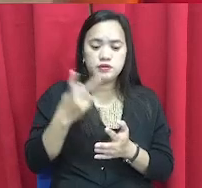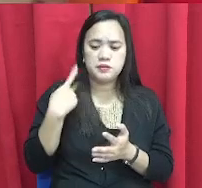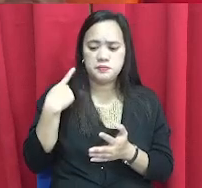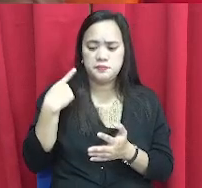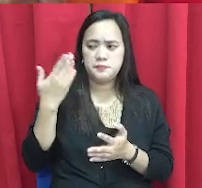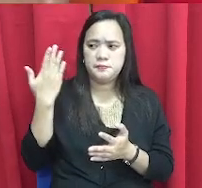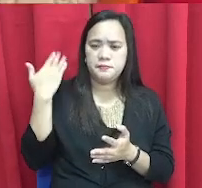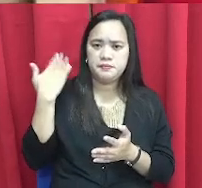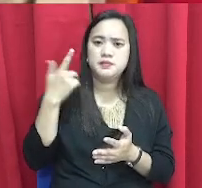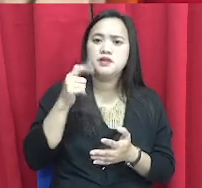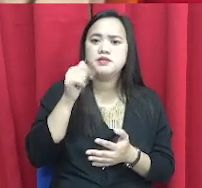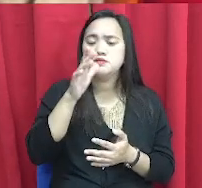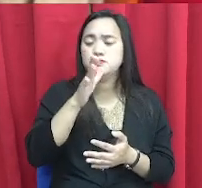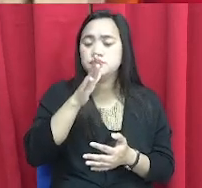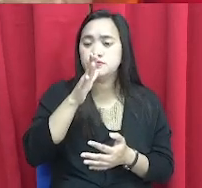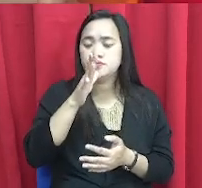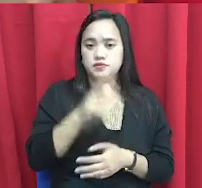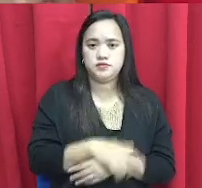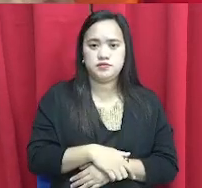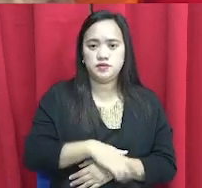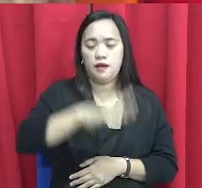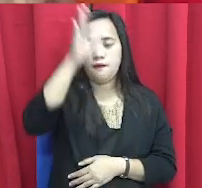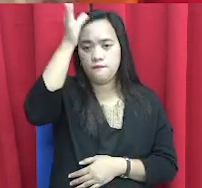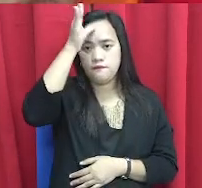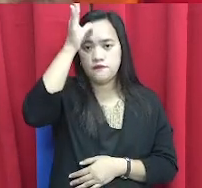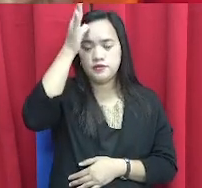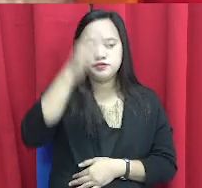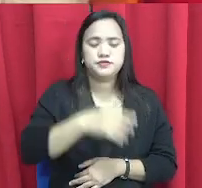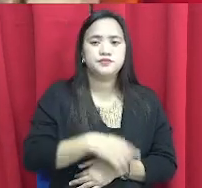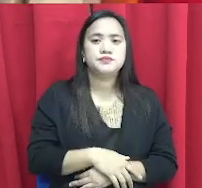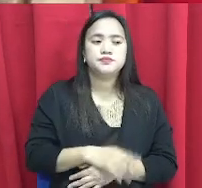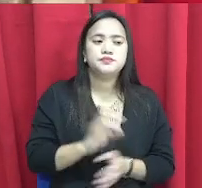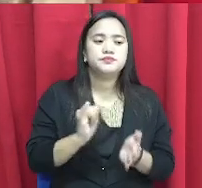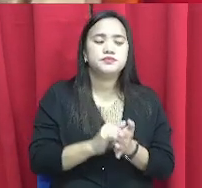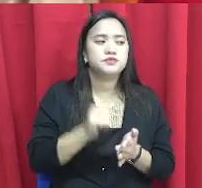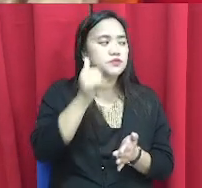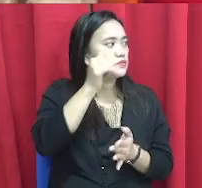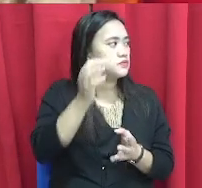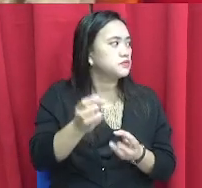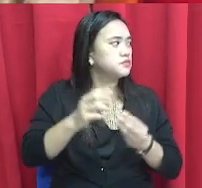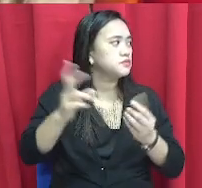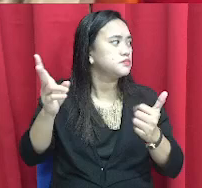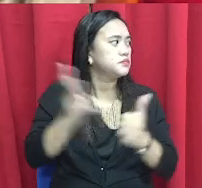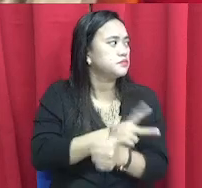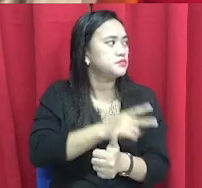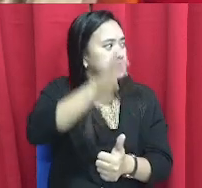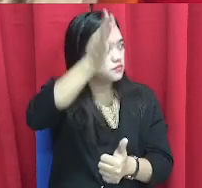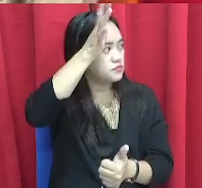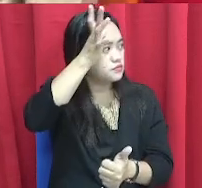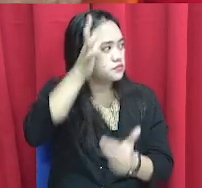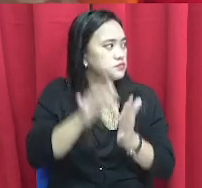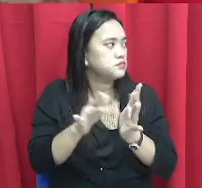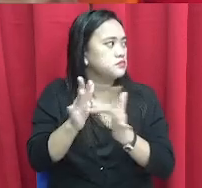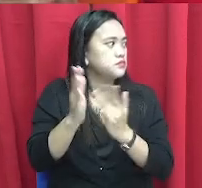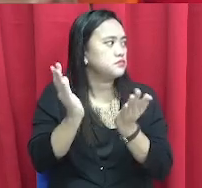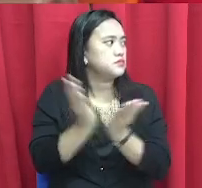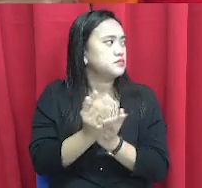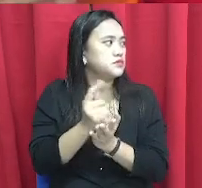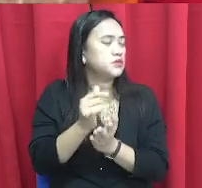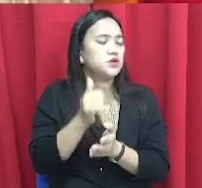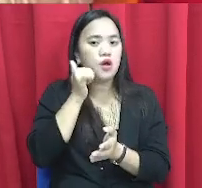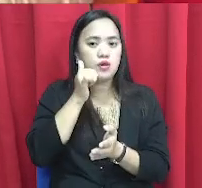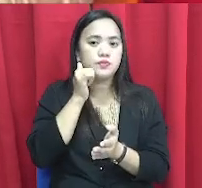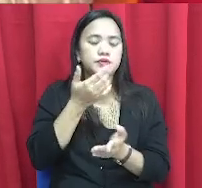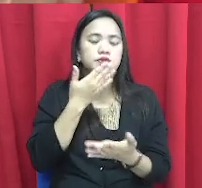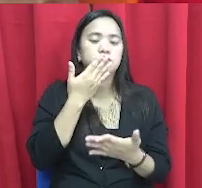makikita po natin lahat po nababasa natin mga tatay po ang pangunahing na binanggit po diyan ng Bibliya they obtain a